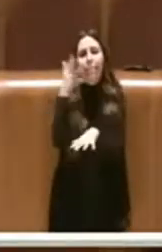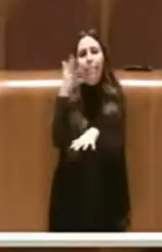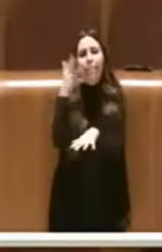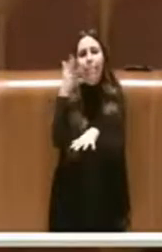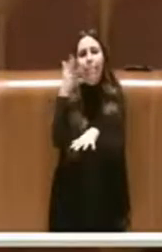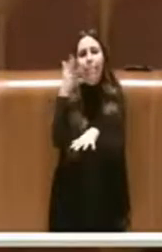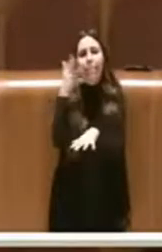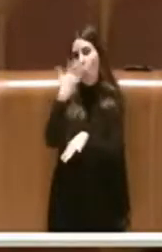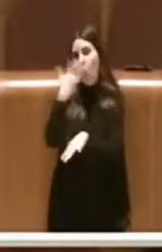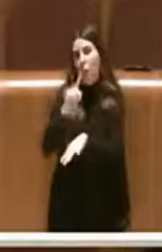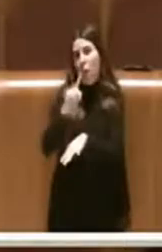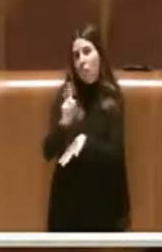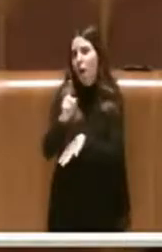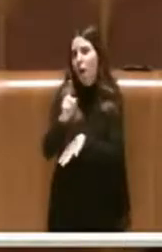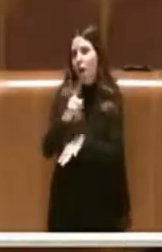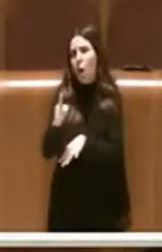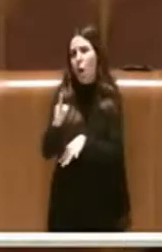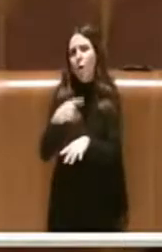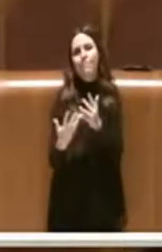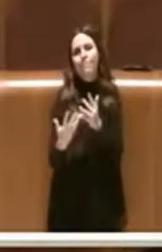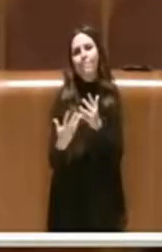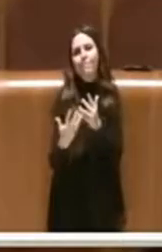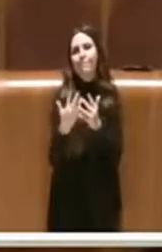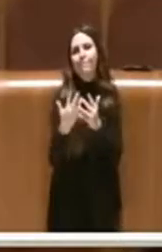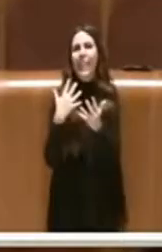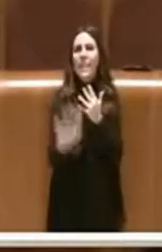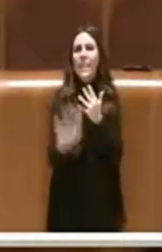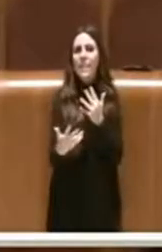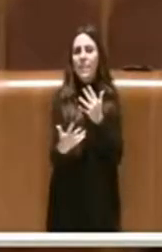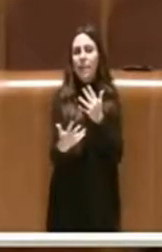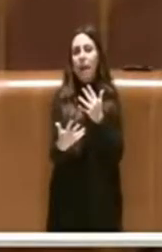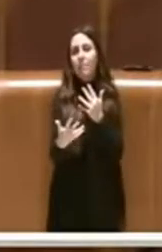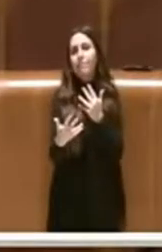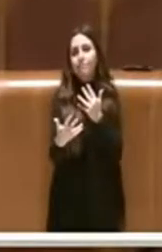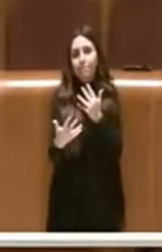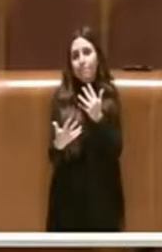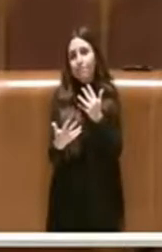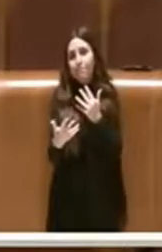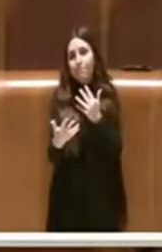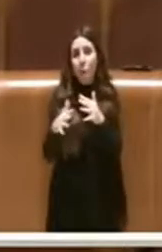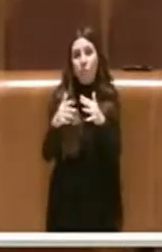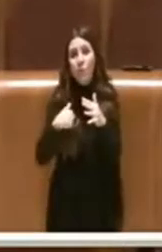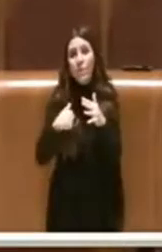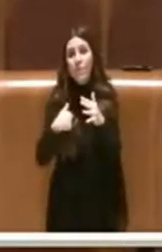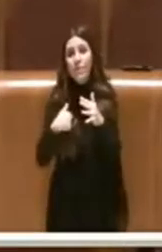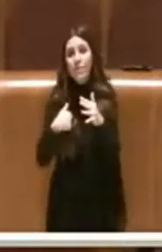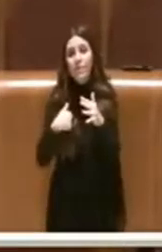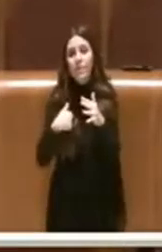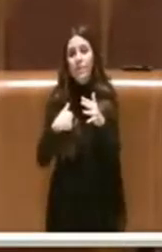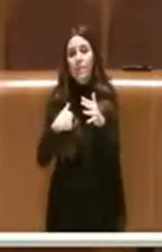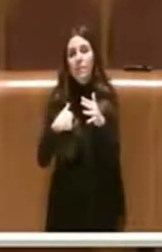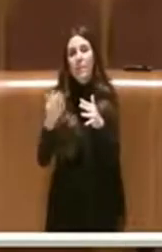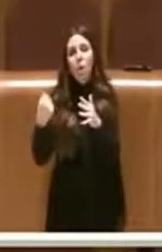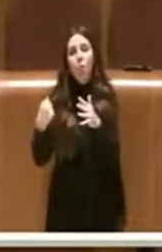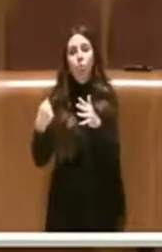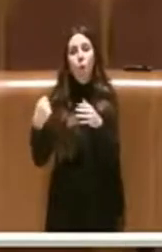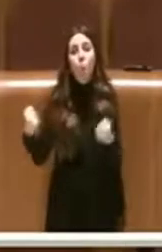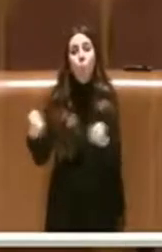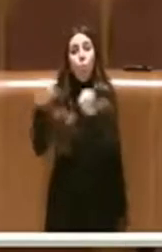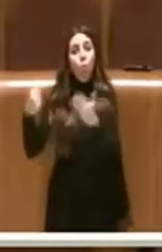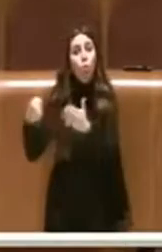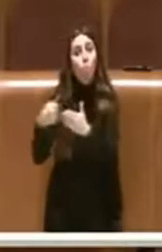non vi piace, voi sottolineate il fatto che presumibilmente senza l'apporto